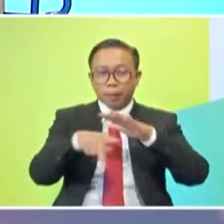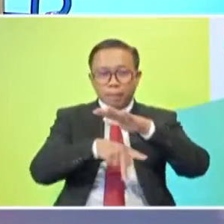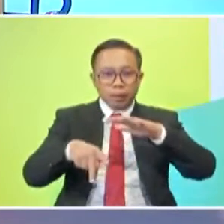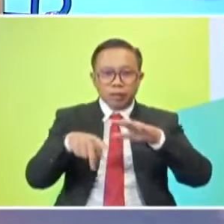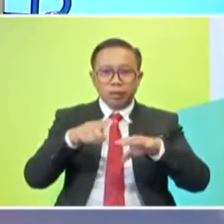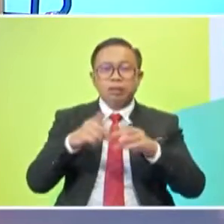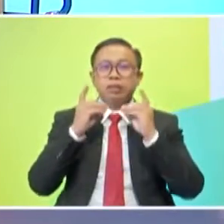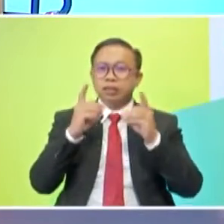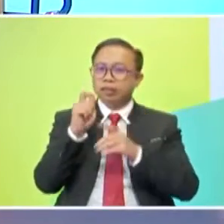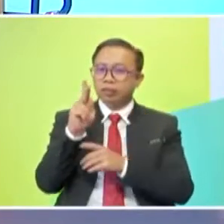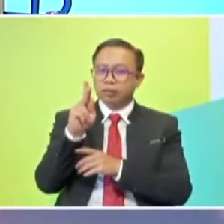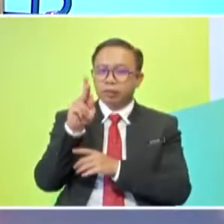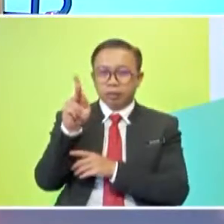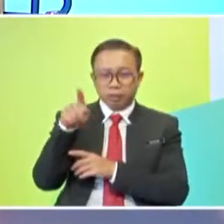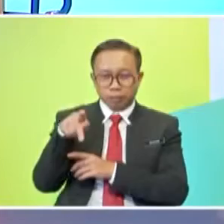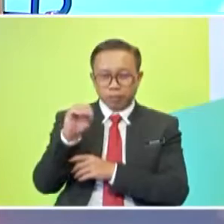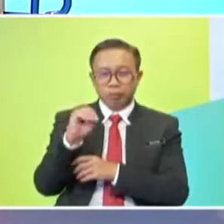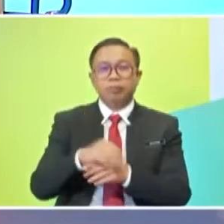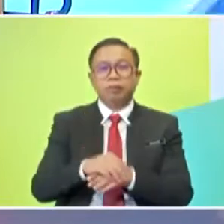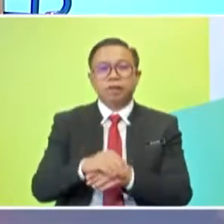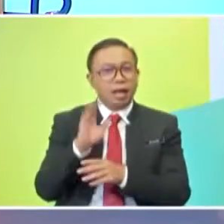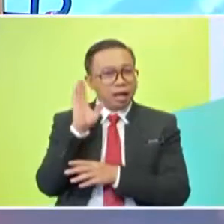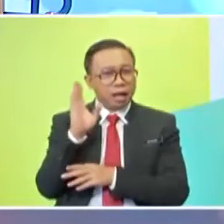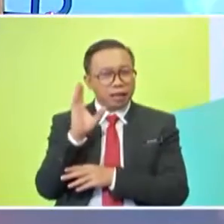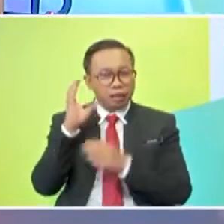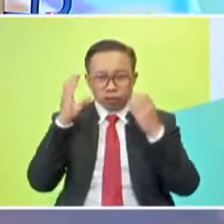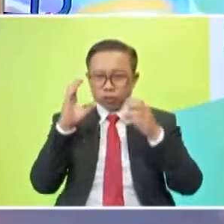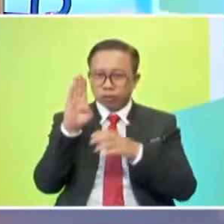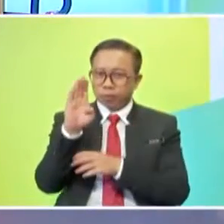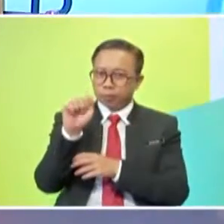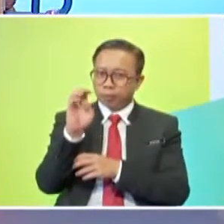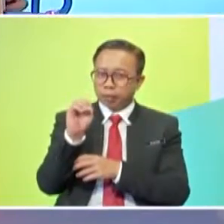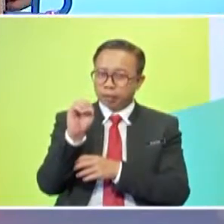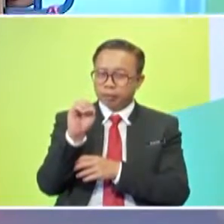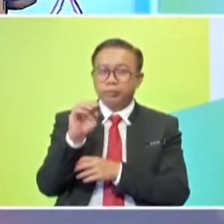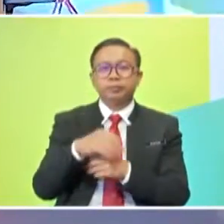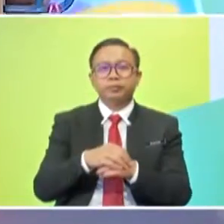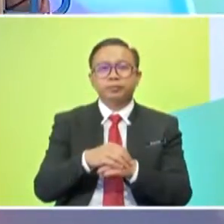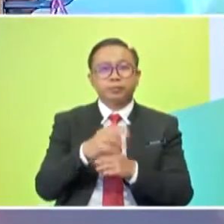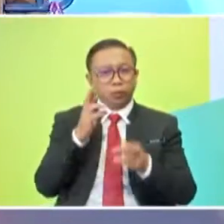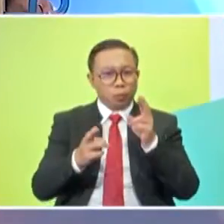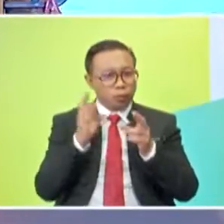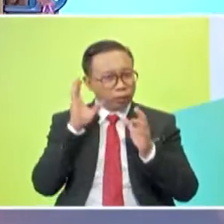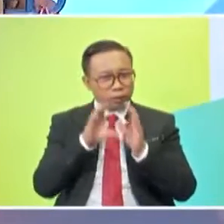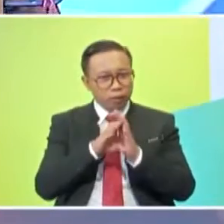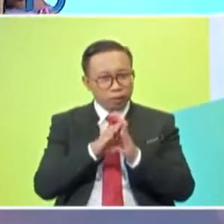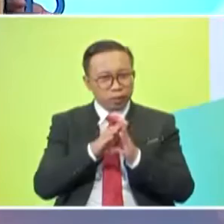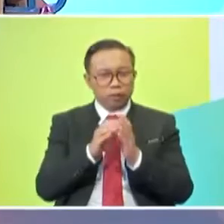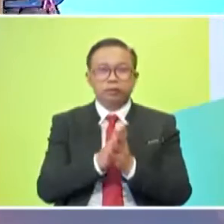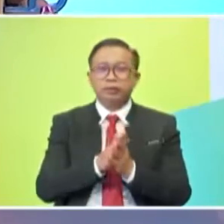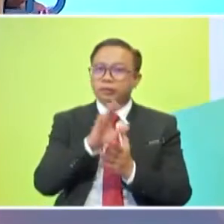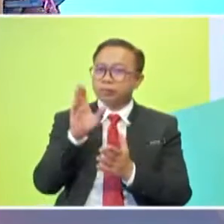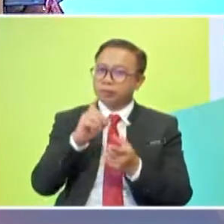dididik cvcv m.hi Cebong Apa kabar cek Mampang hai hai semua